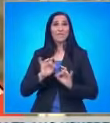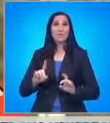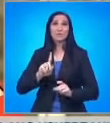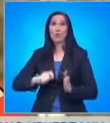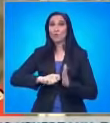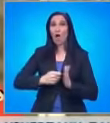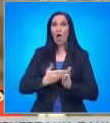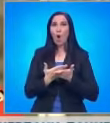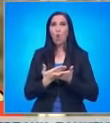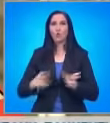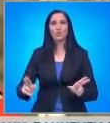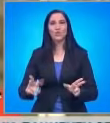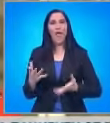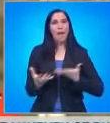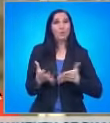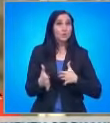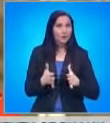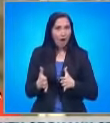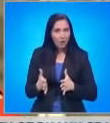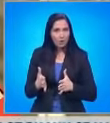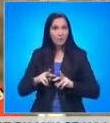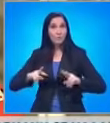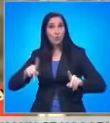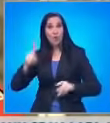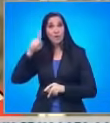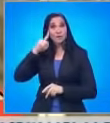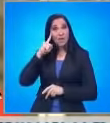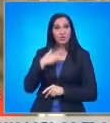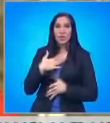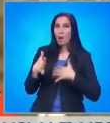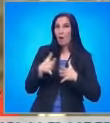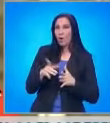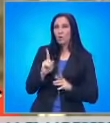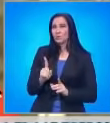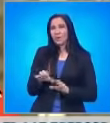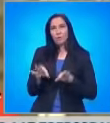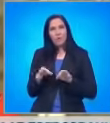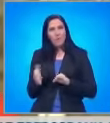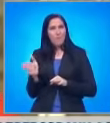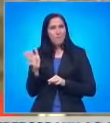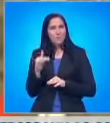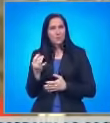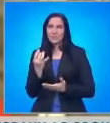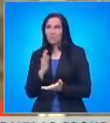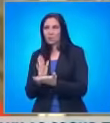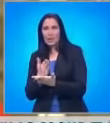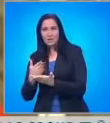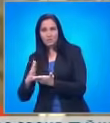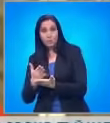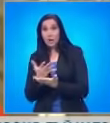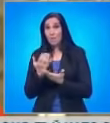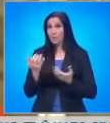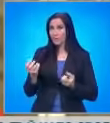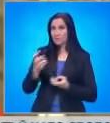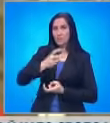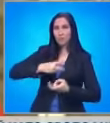емоцията на хората. И другото, което е, те знаят, че има хора, които са склонни след това да почнат да споделят, без да